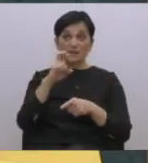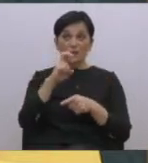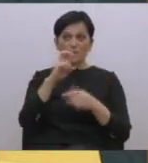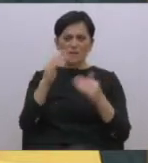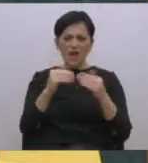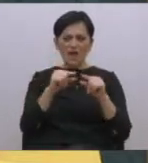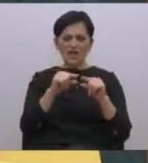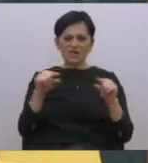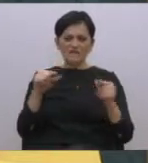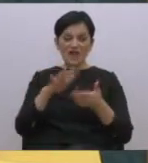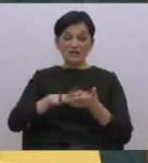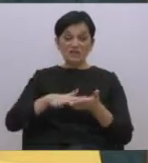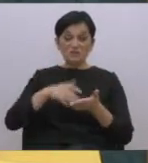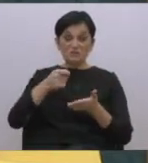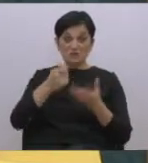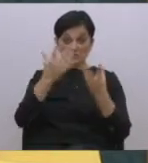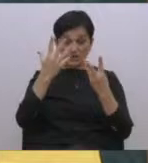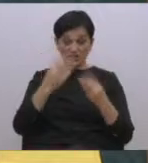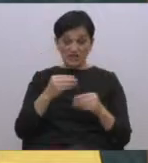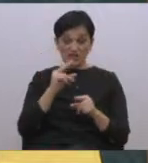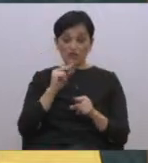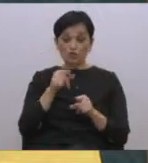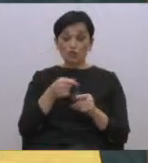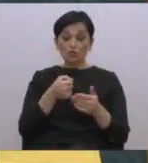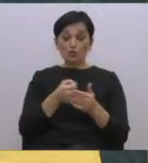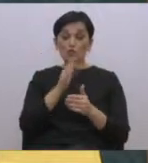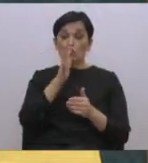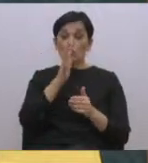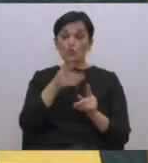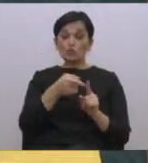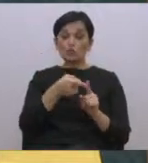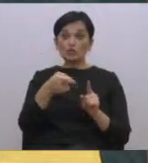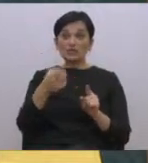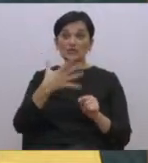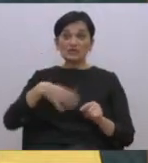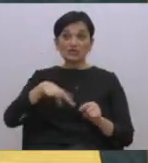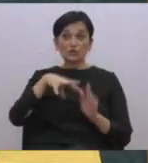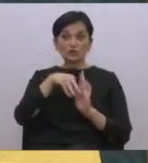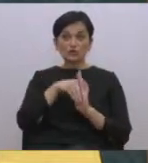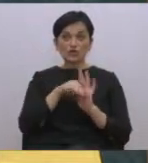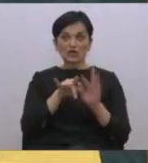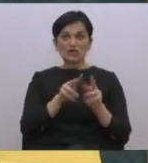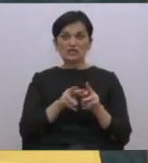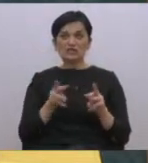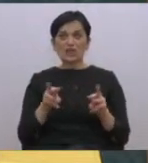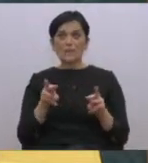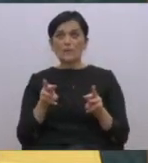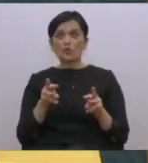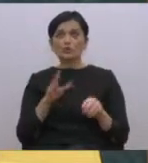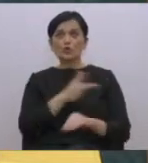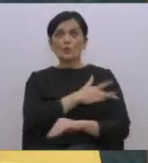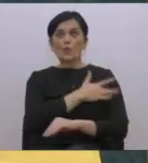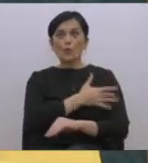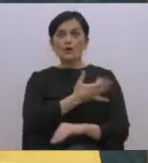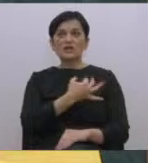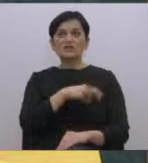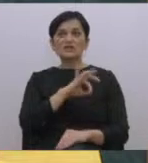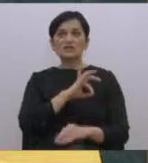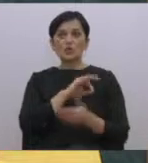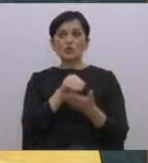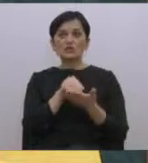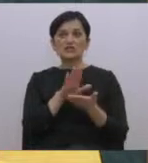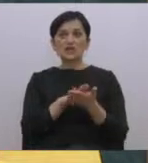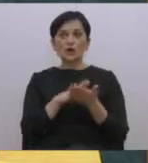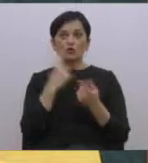puncte, mimartuiz, dristuiz, da amtaritam de ucanaskneli, hutitlis ganmaulubași, sacartulu și nagasakmeta sa ministrus, vom sa hulebi sa agentu, sa